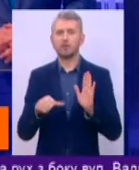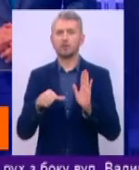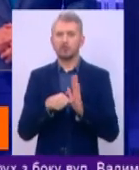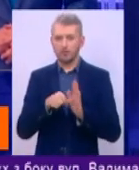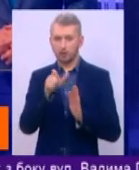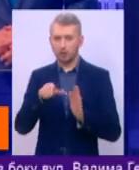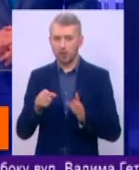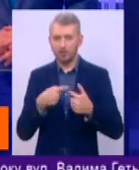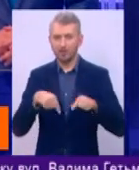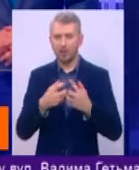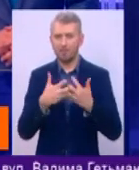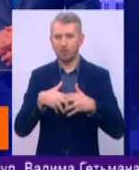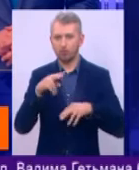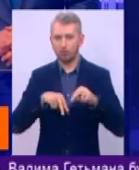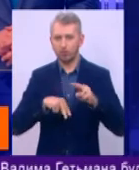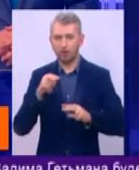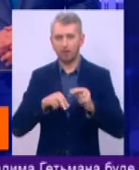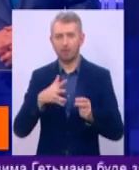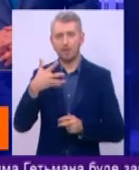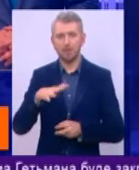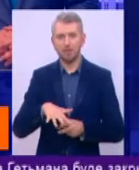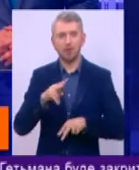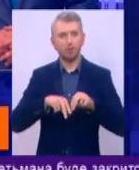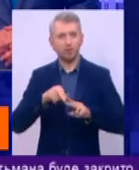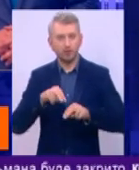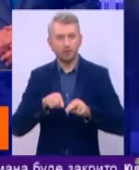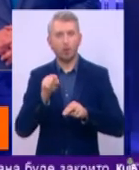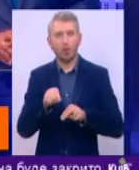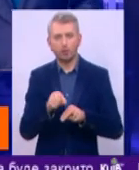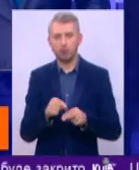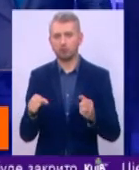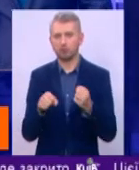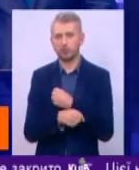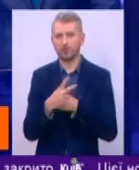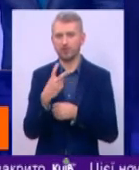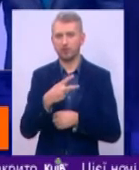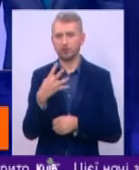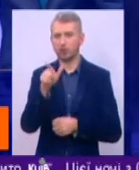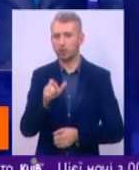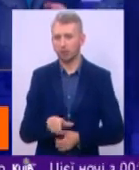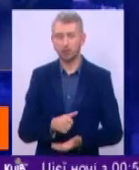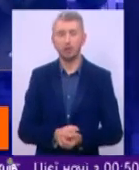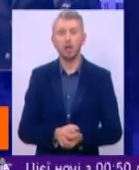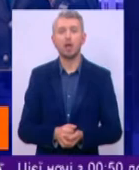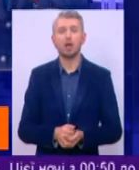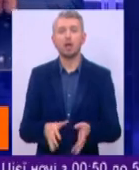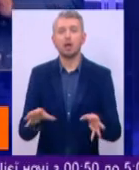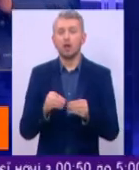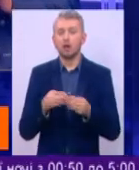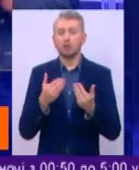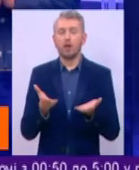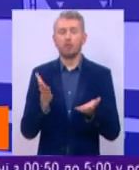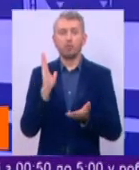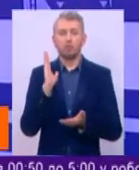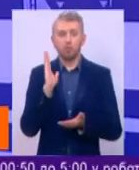336 у сфері машинобудування і замикає п'ятірку будівництво. Там травми отримали 224 людини. Разом із вами